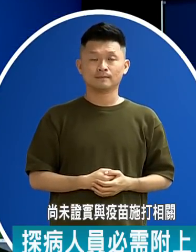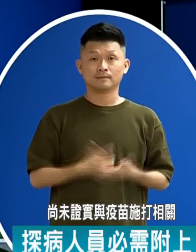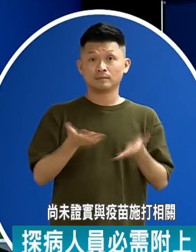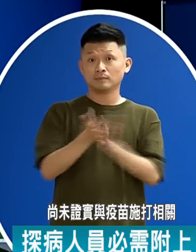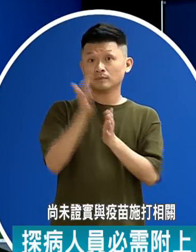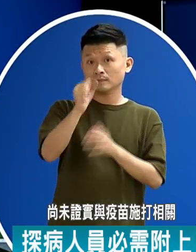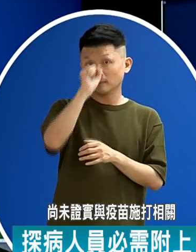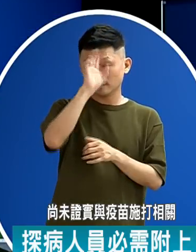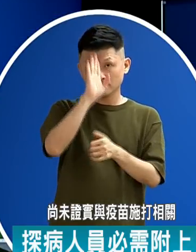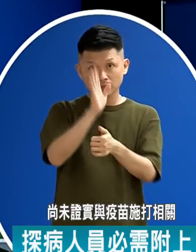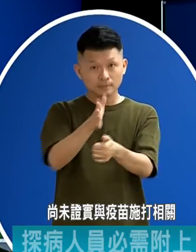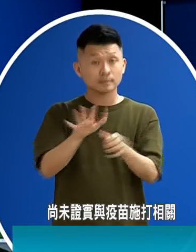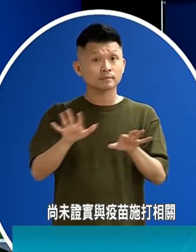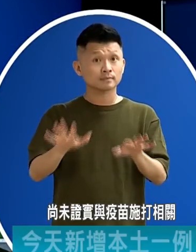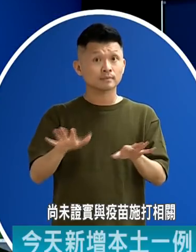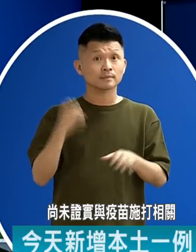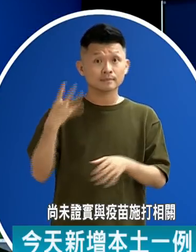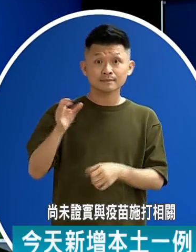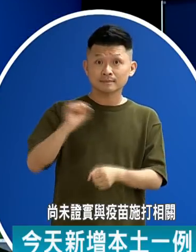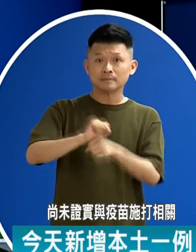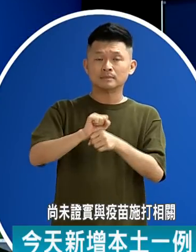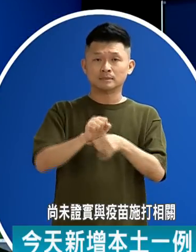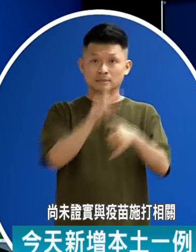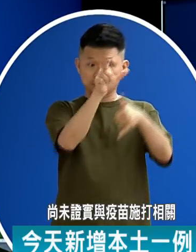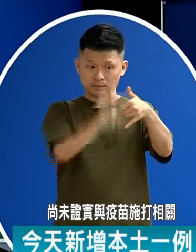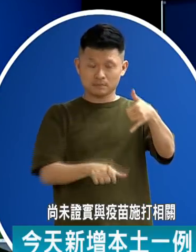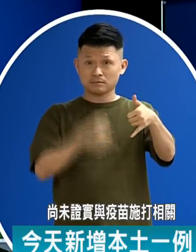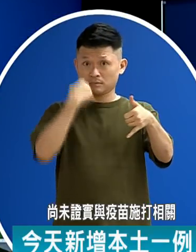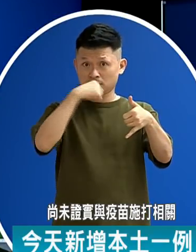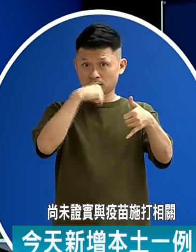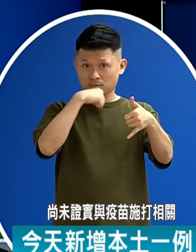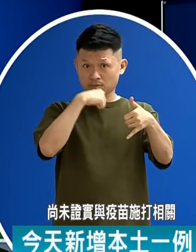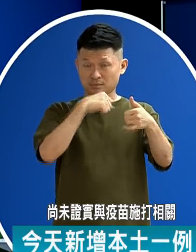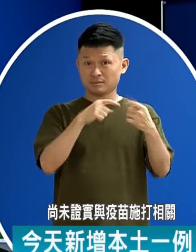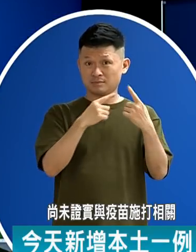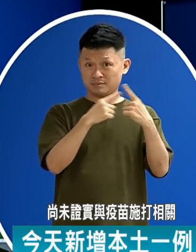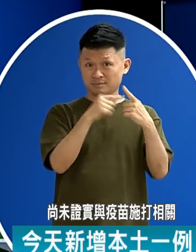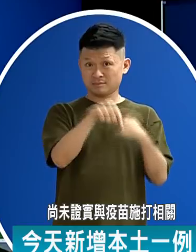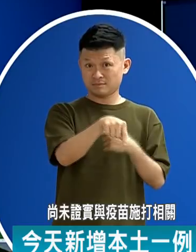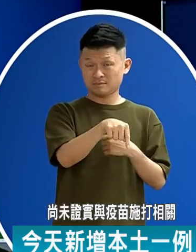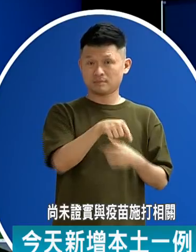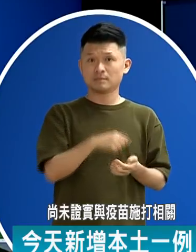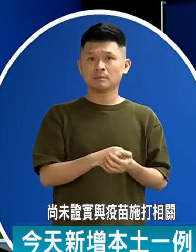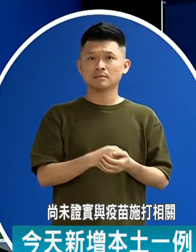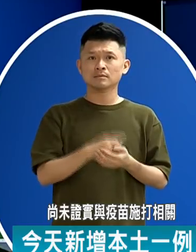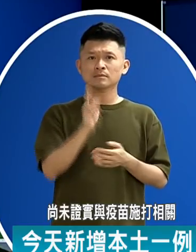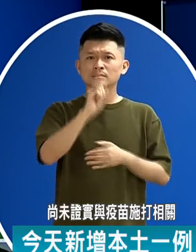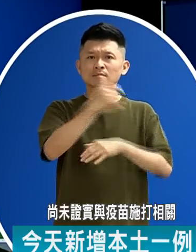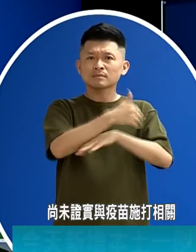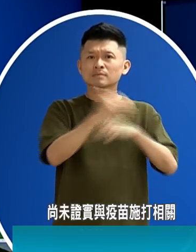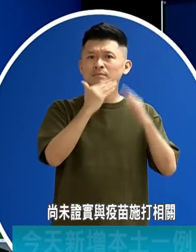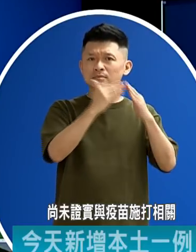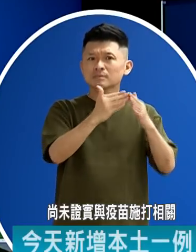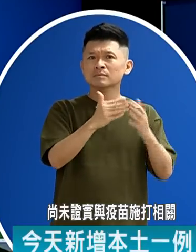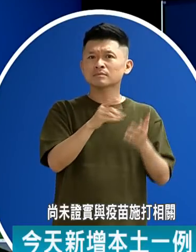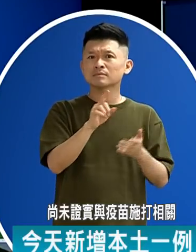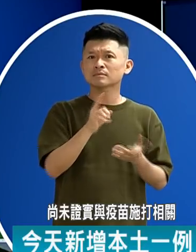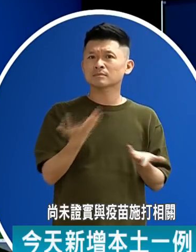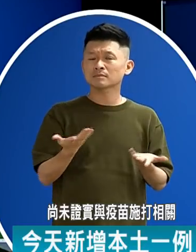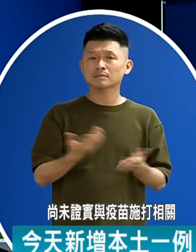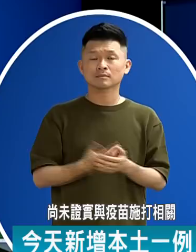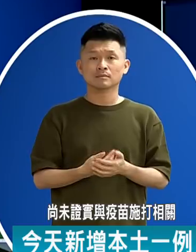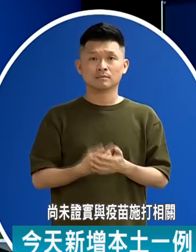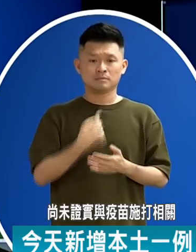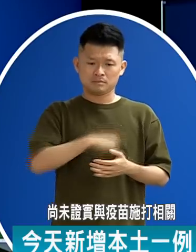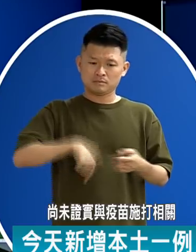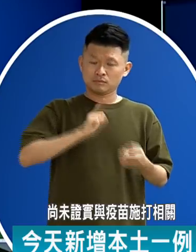部长好，想请教一下，今天新增这一例本土病例，请教他是哪一个县市的确诊个案，他本